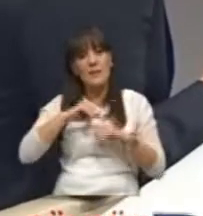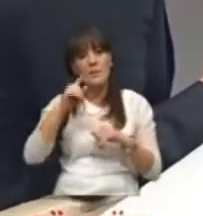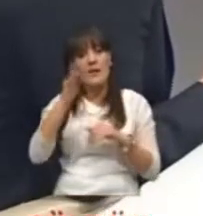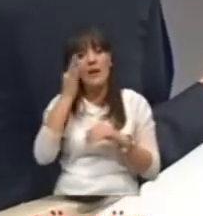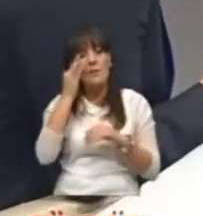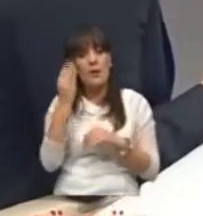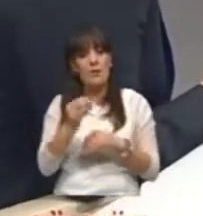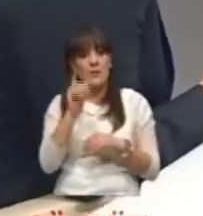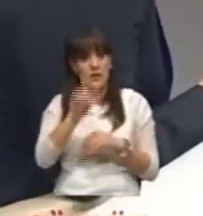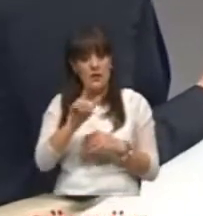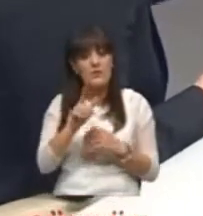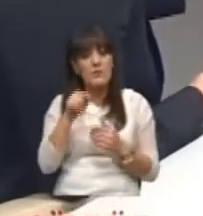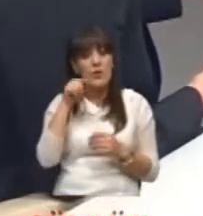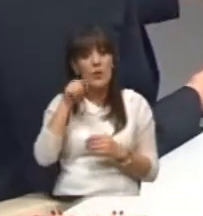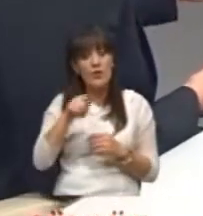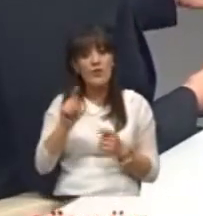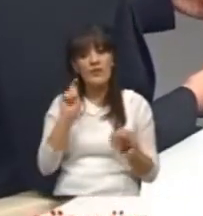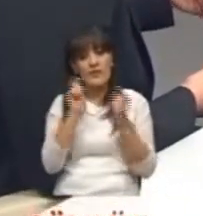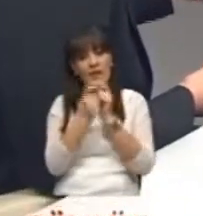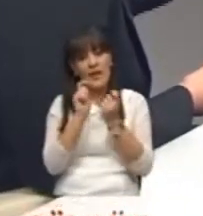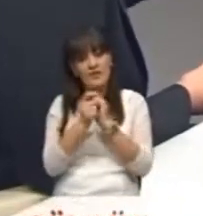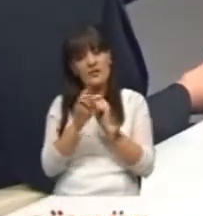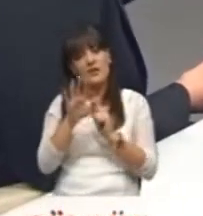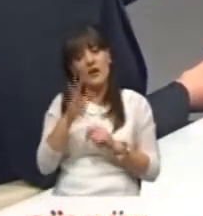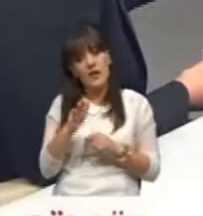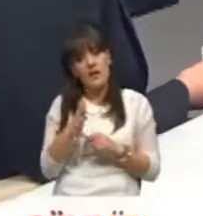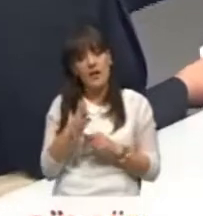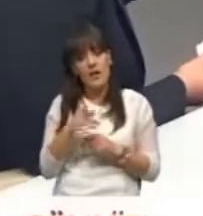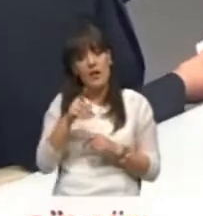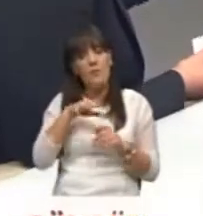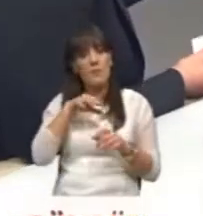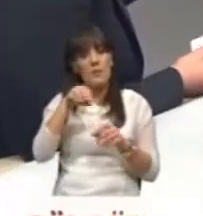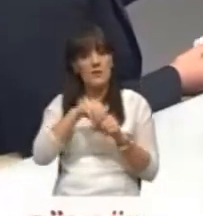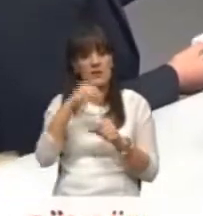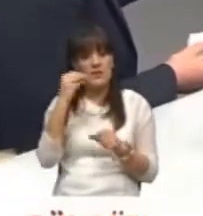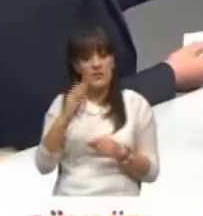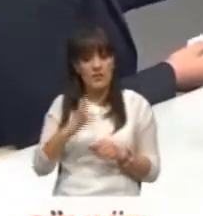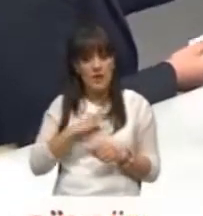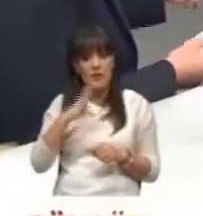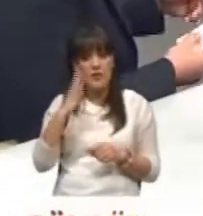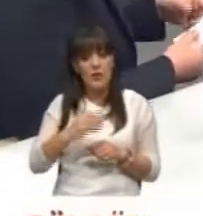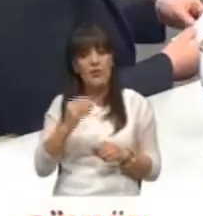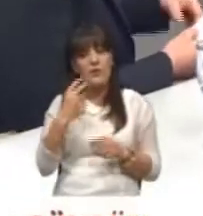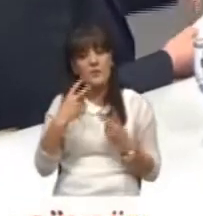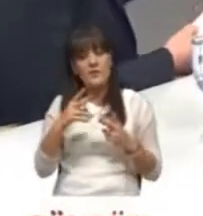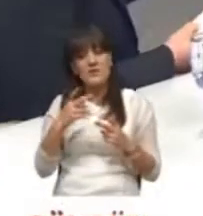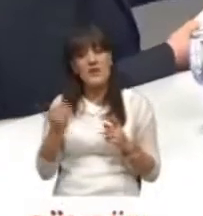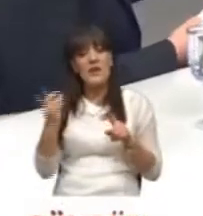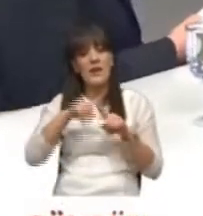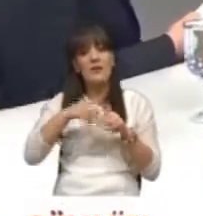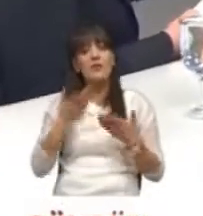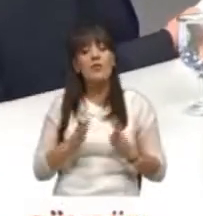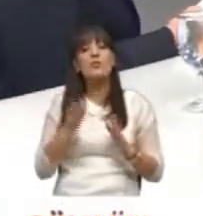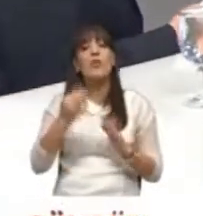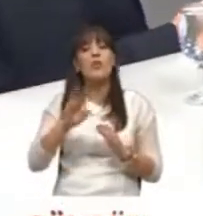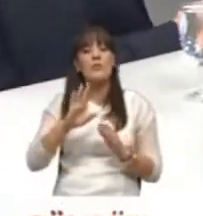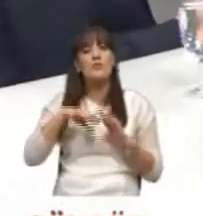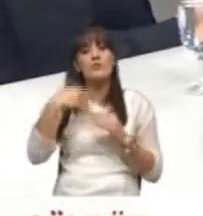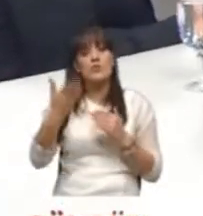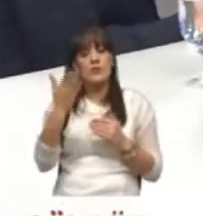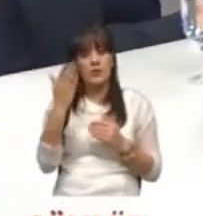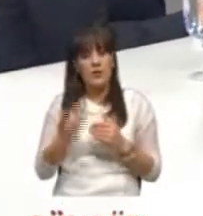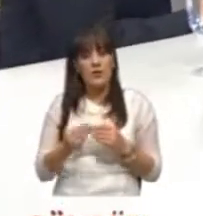formu olması lazım. Onun değişiklikleri ya da o bölgede var olabilecek ilave doğuştan olmayan, sonradan